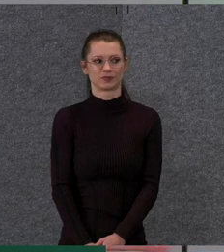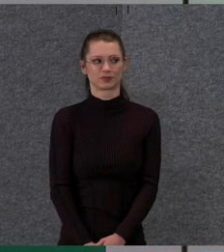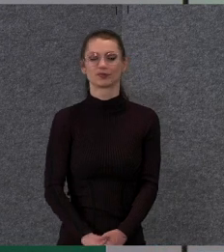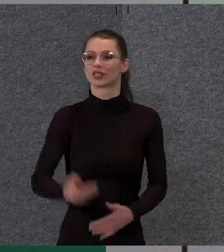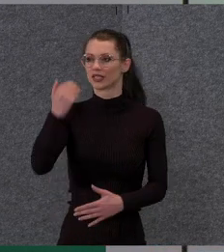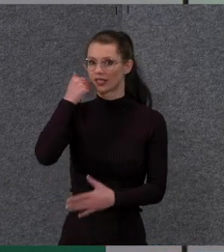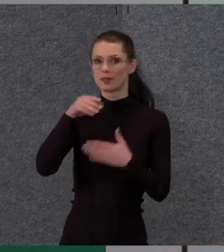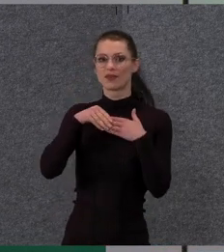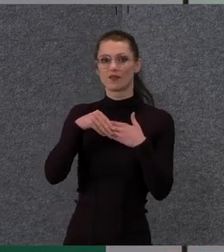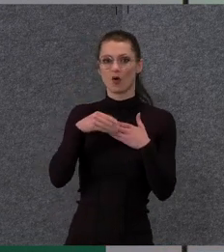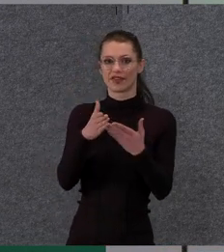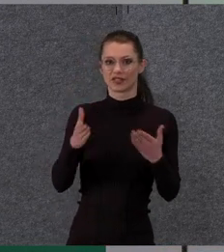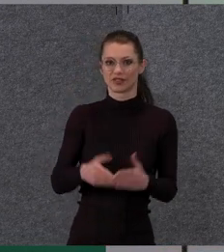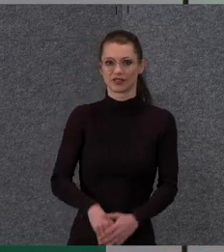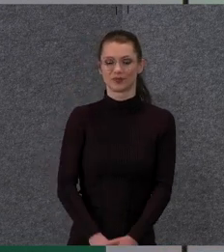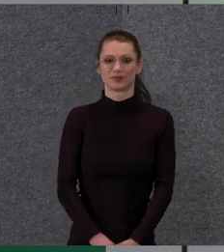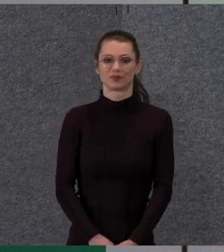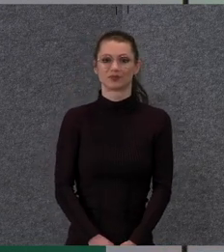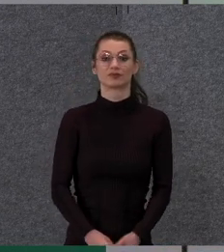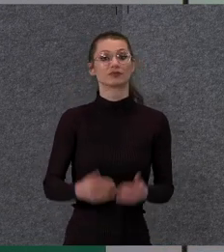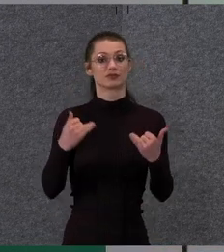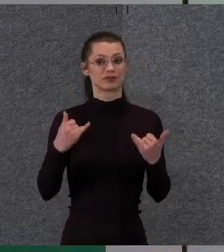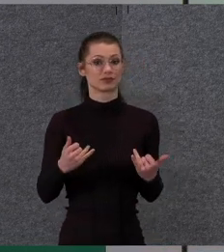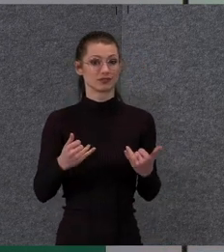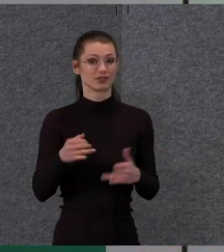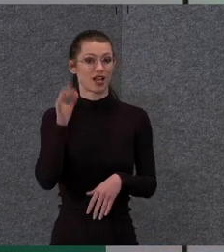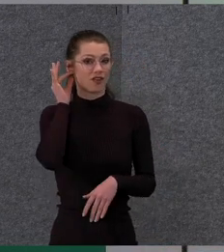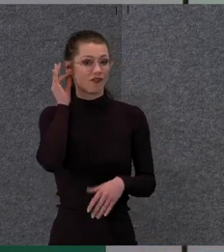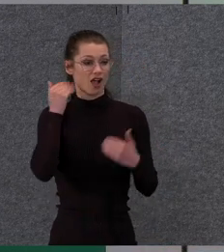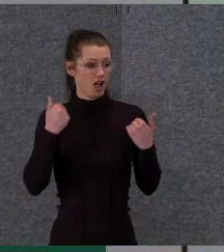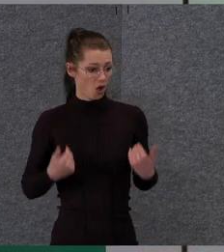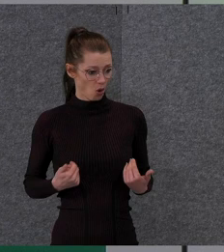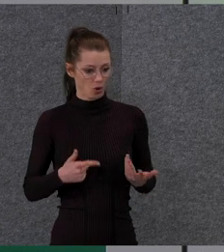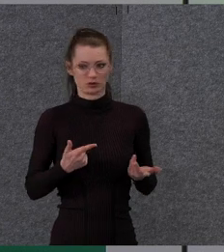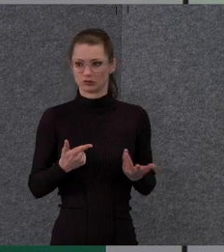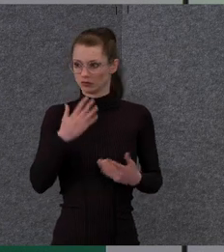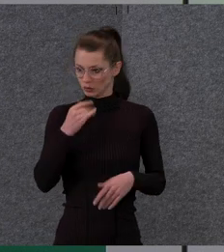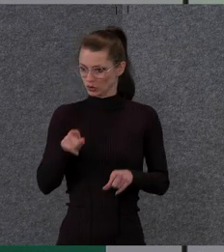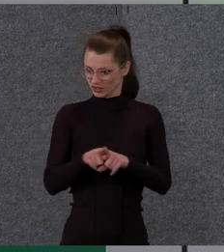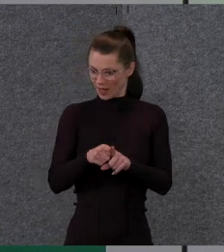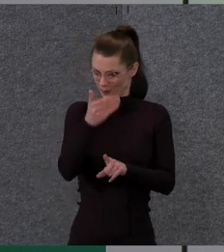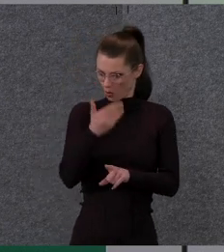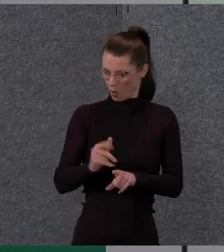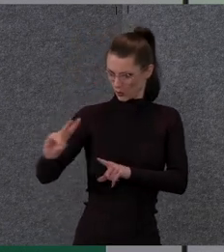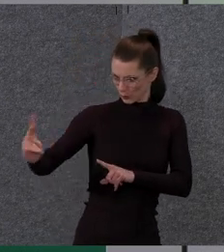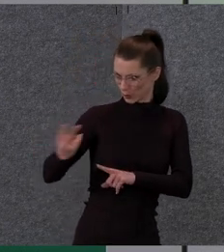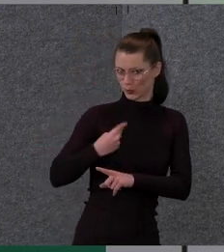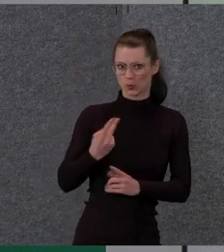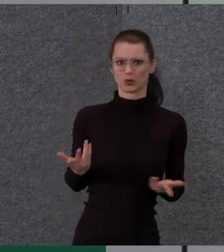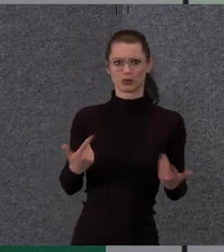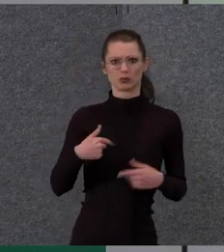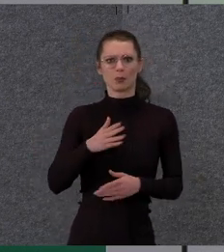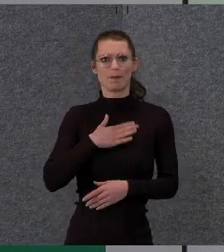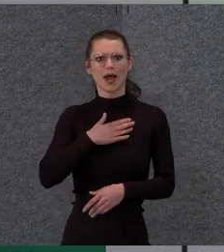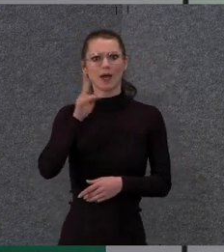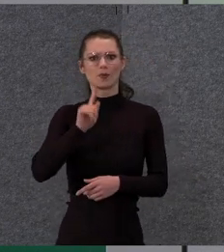Liebe Freundinnen und Freunde, jetzt wollen die Weiber schon genauso viel verdienen wie wir. Das bekam meine Mutter zu